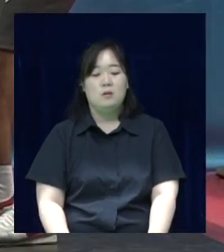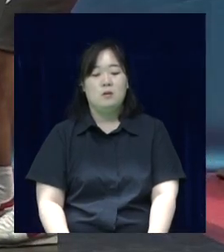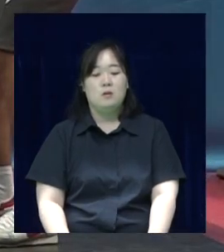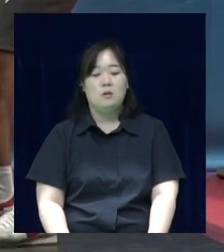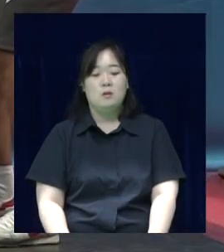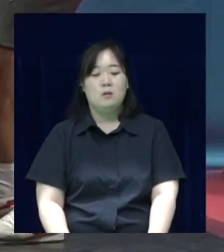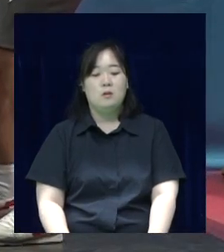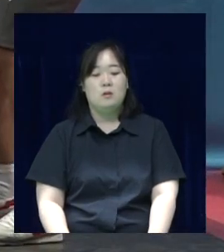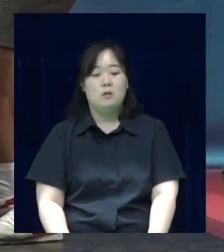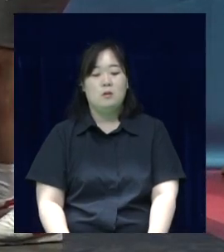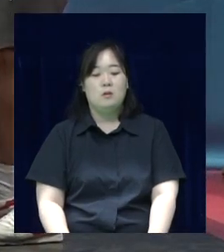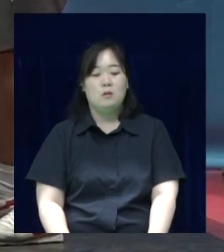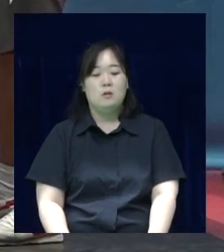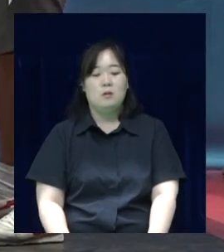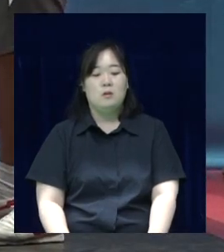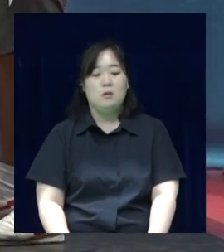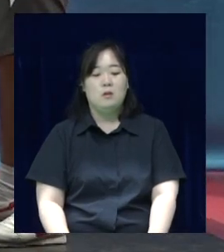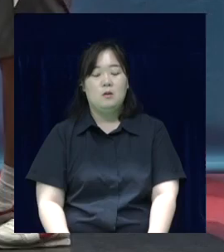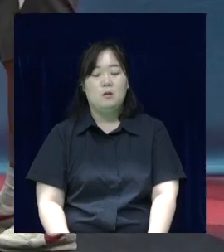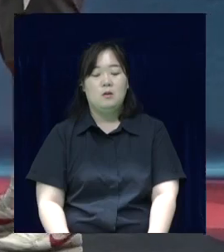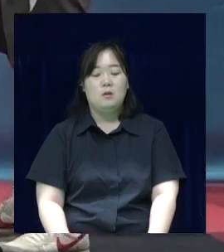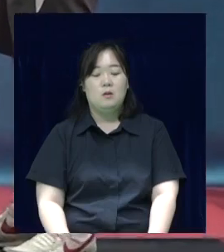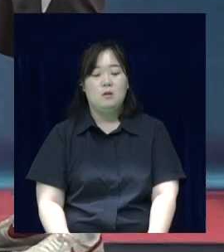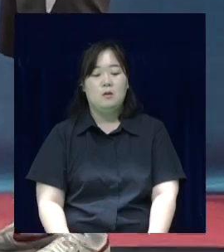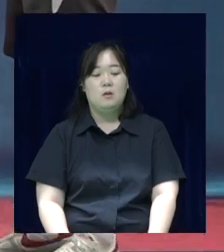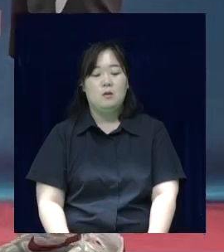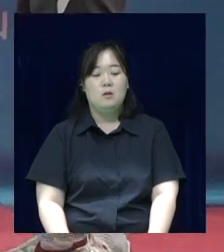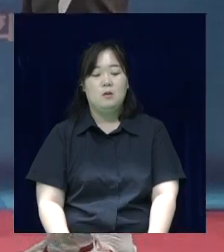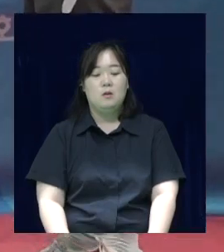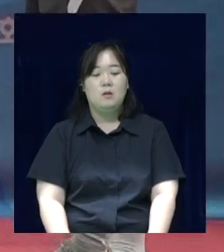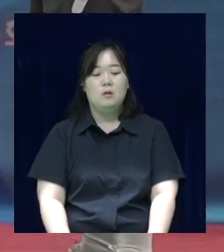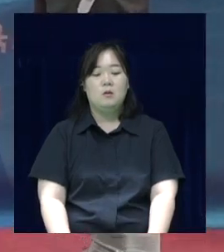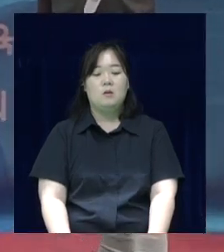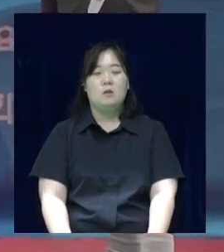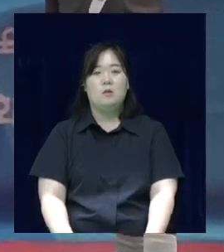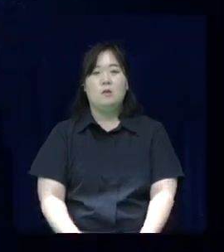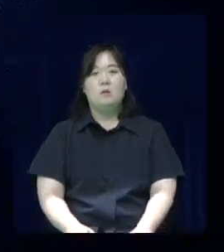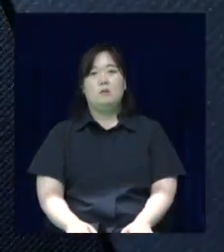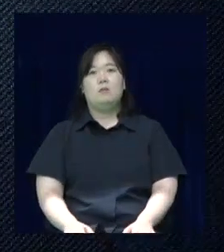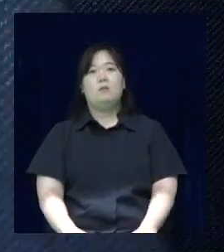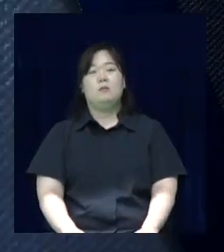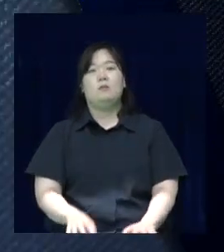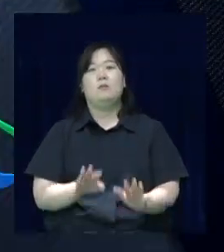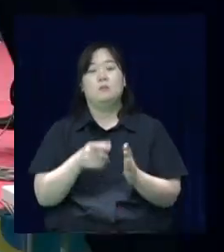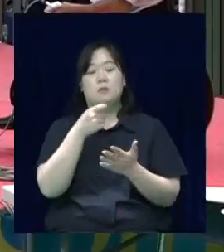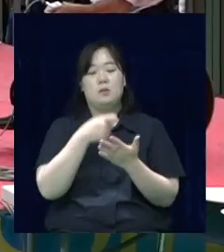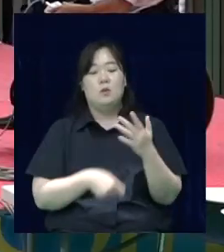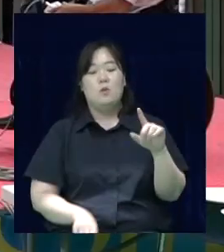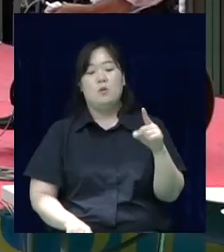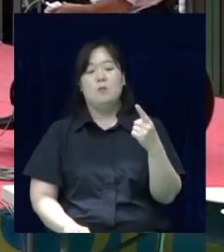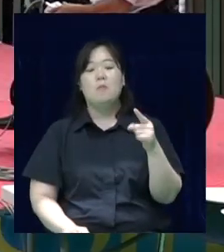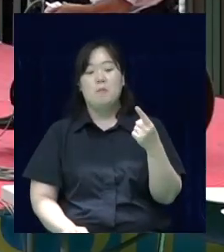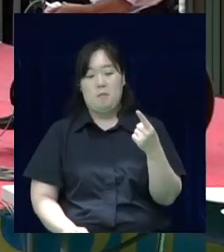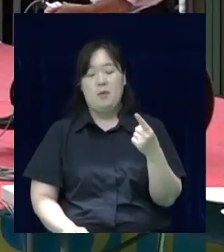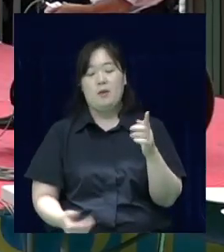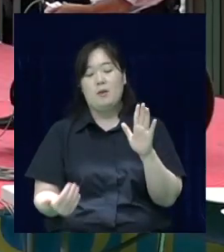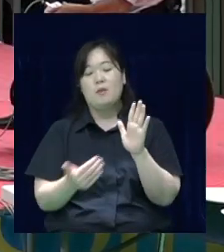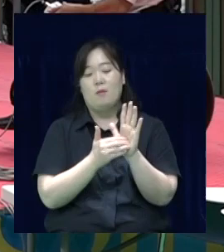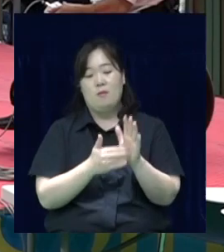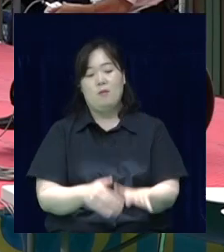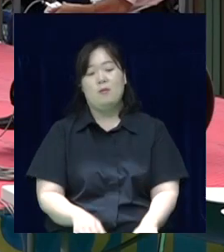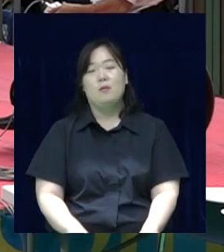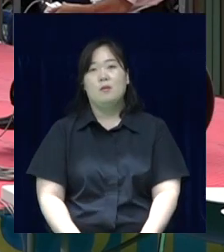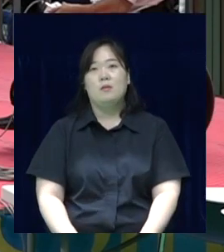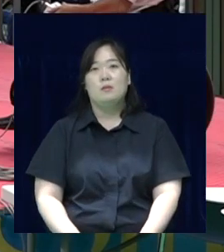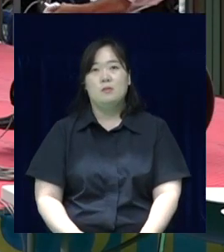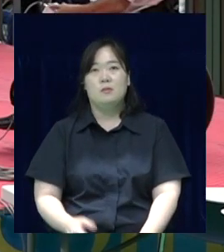문정훈 선수가 이렇게 되면서 100kg을 성공을 하게 된다는 이런 기록이 100kg이죠. 이러면은 앞서 위원님께서도 언급을